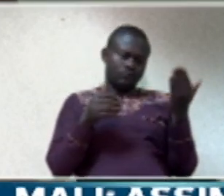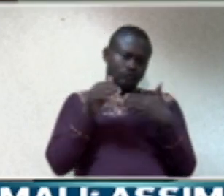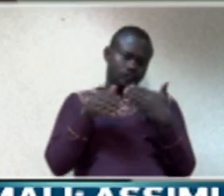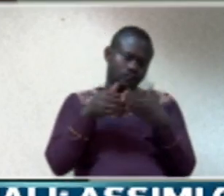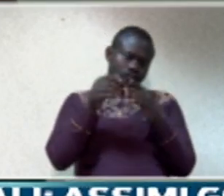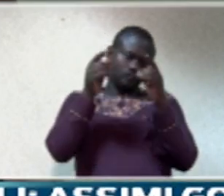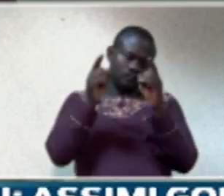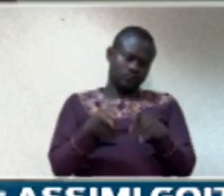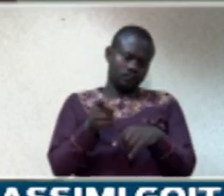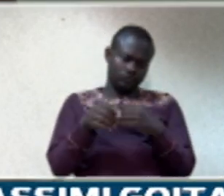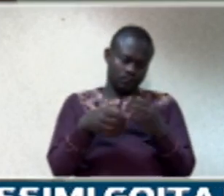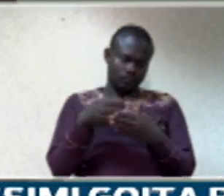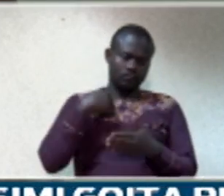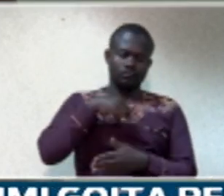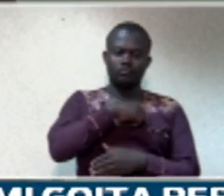byageramo